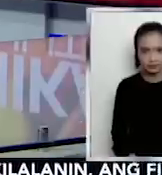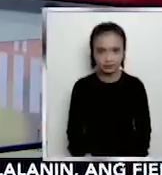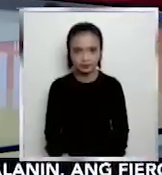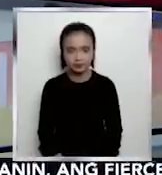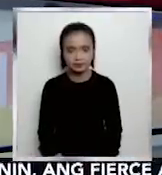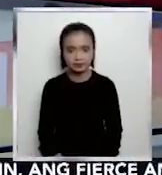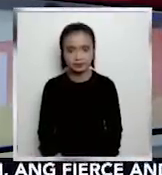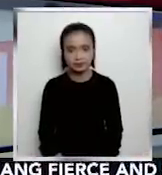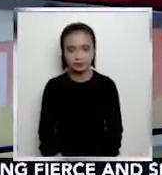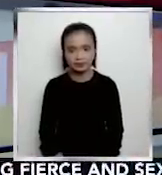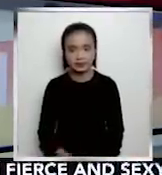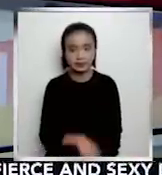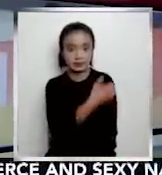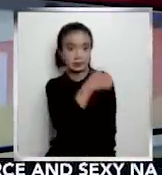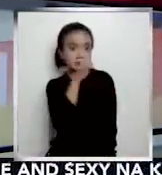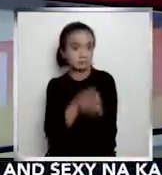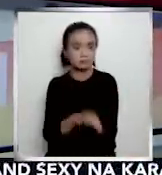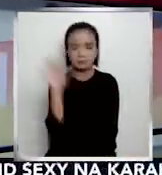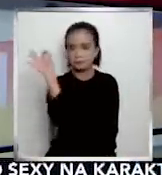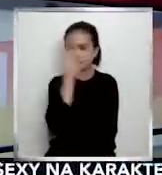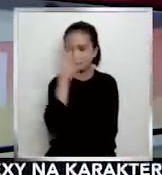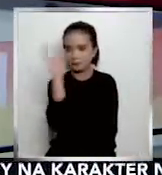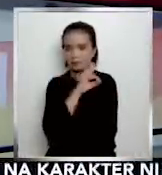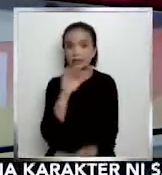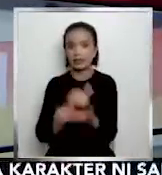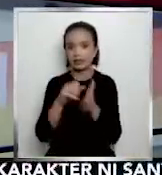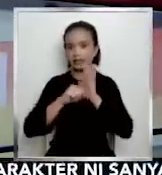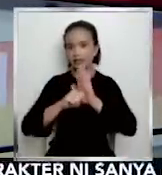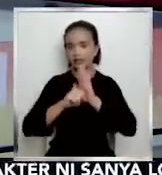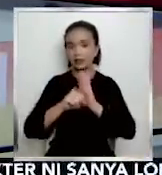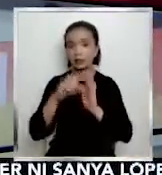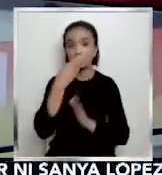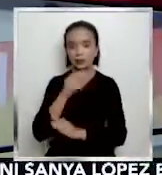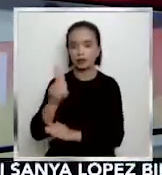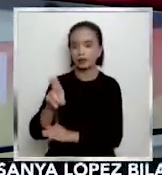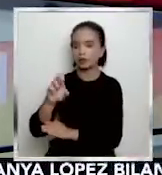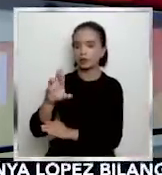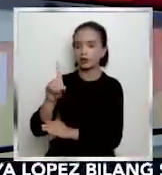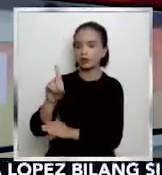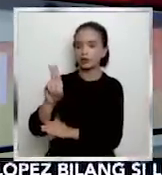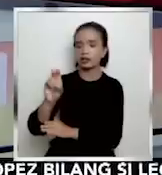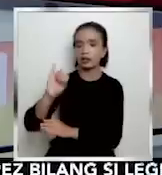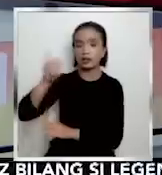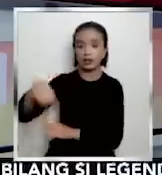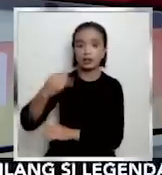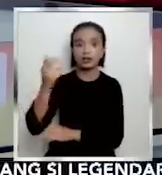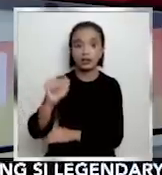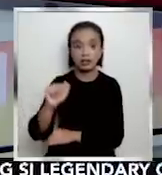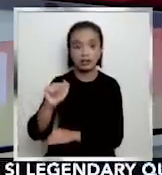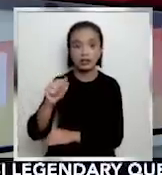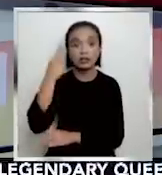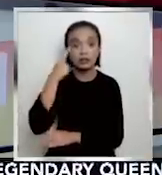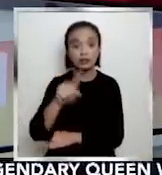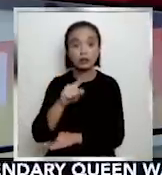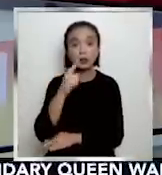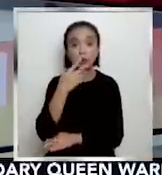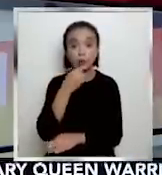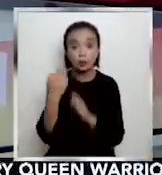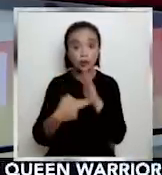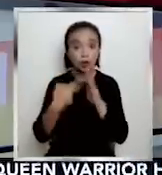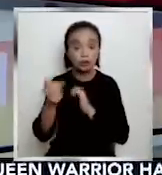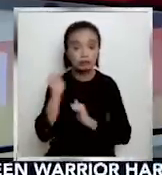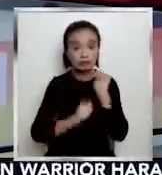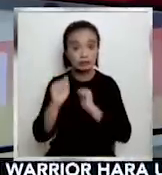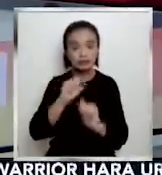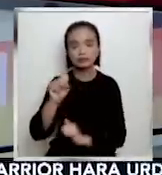Empowered Filipina daw ang sinisimbolo ni Jara Orduja para sa pagganap or para sa gaganap na si Sanya Lopez. Kaya naman proud